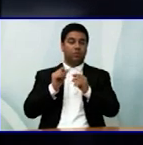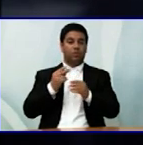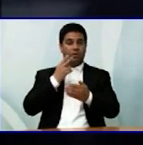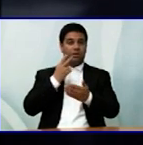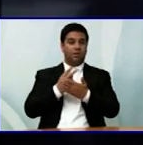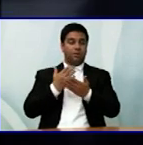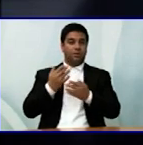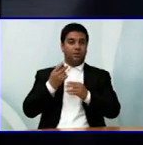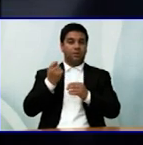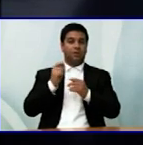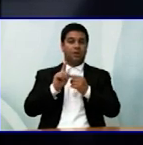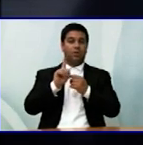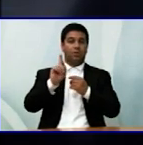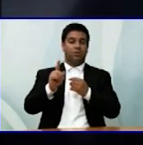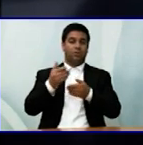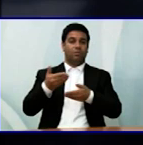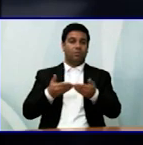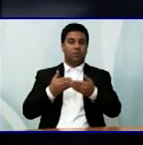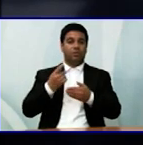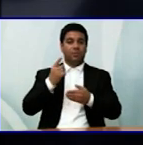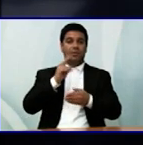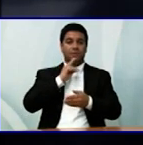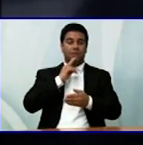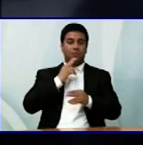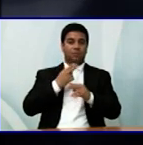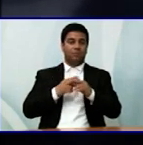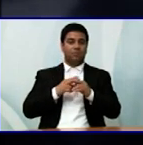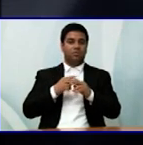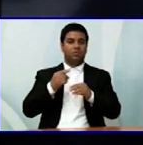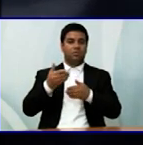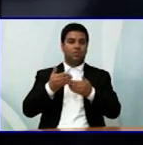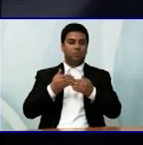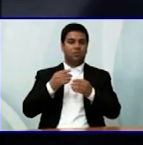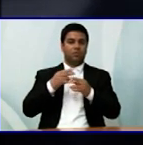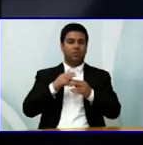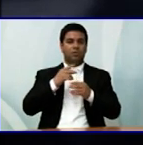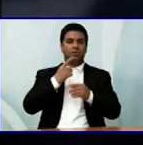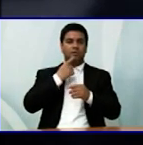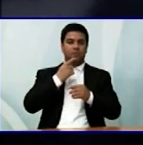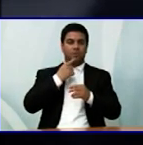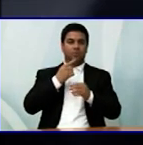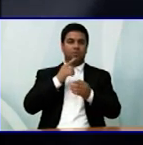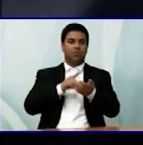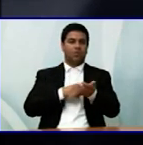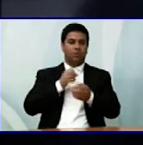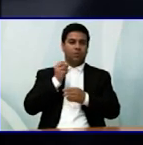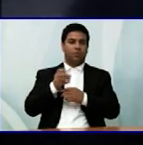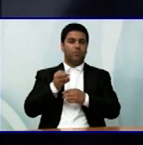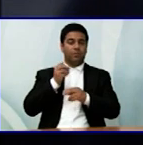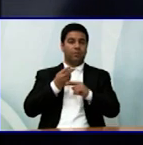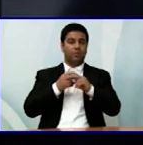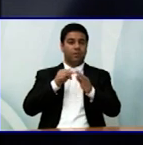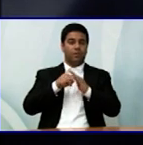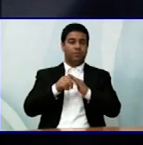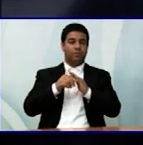Qarasa, sal oldinda borayotgan bir qiz dam badam qon tupurarmish. Hakim qiz